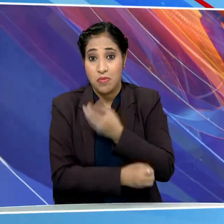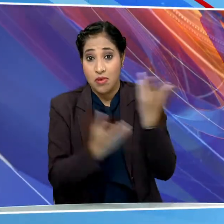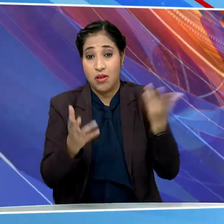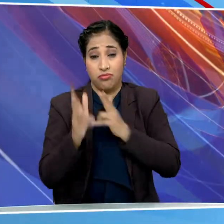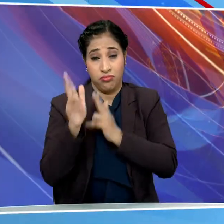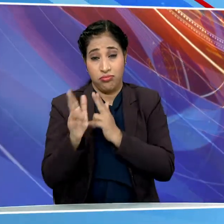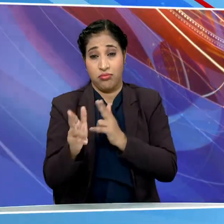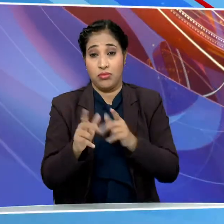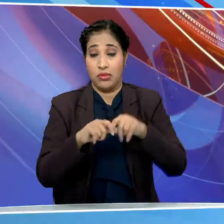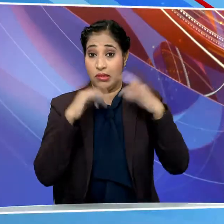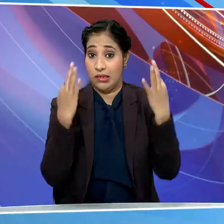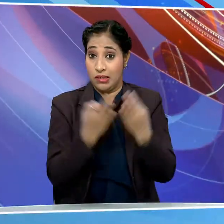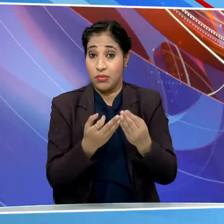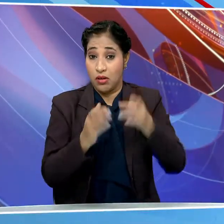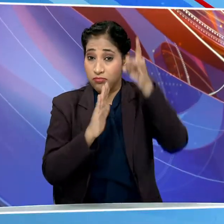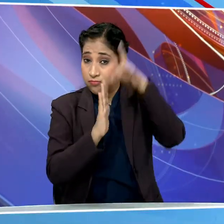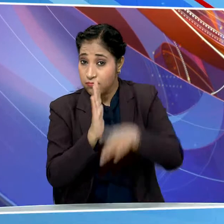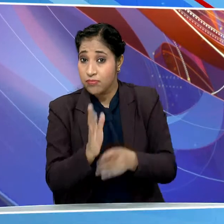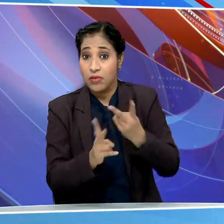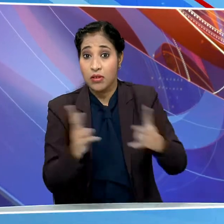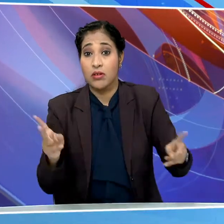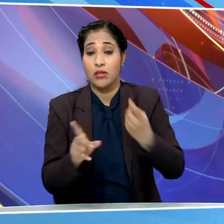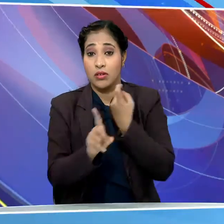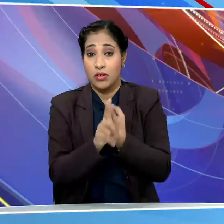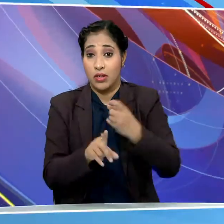सैन्य सहयोग का विस्तार करने और